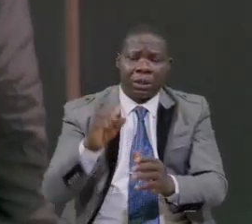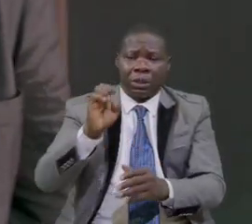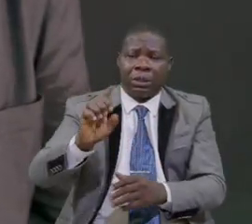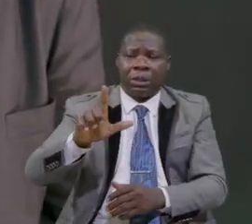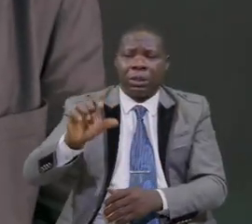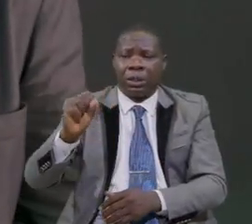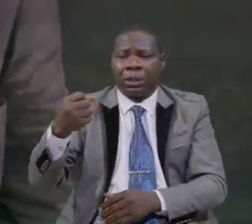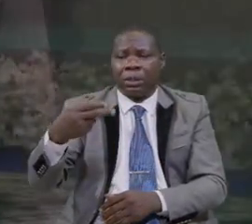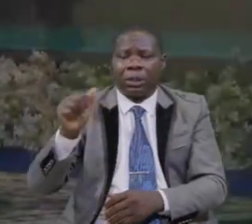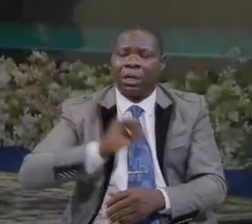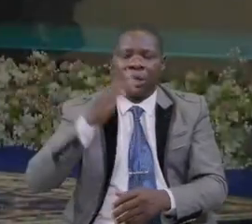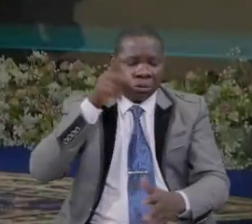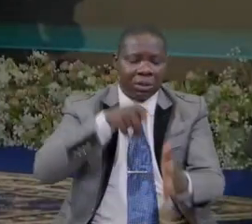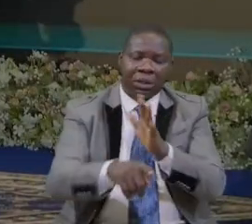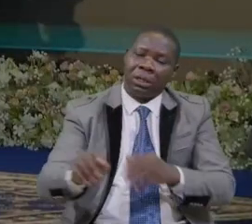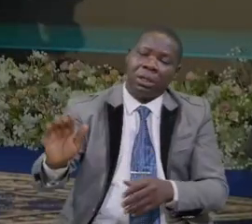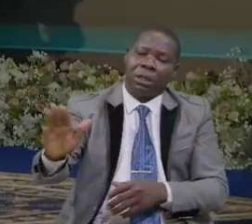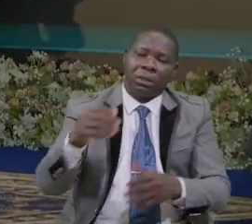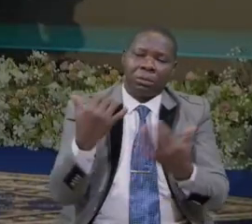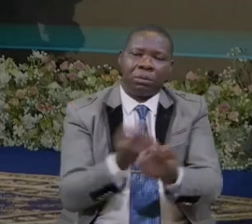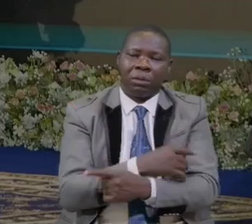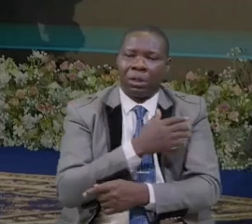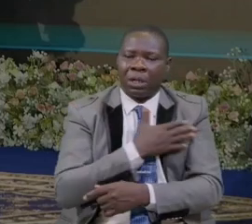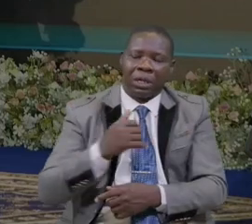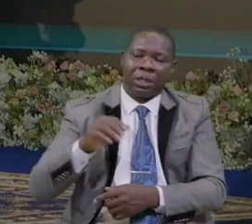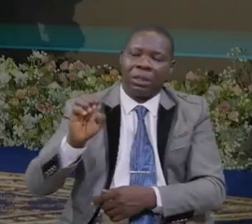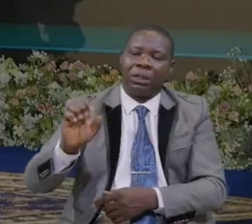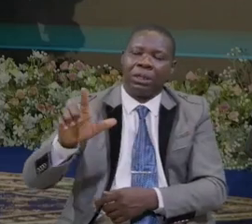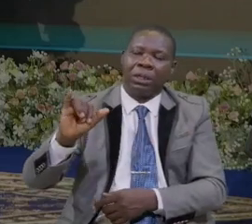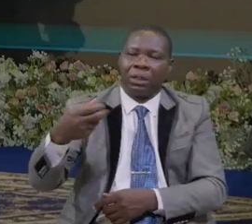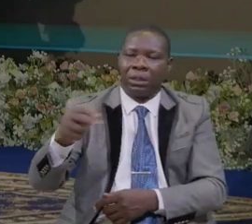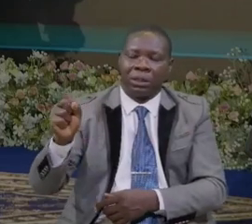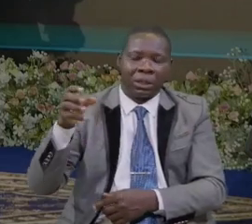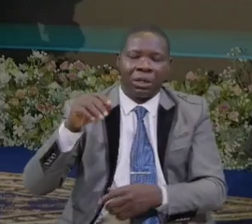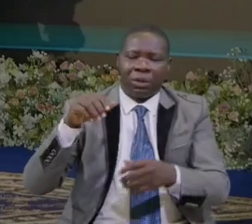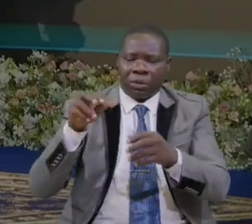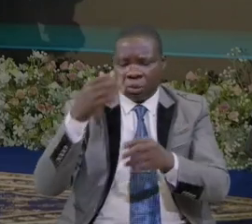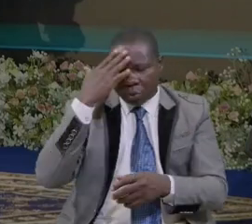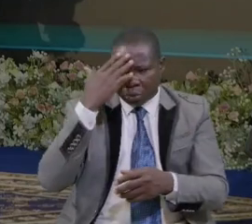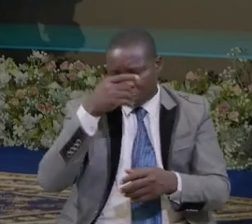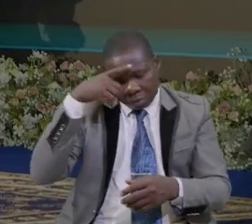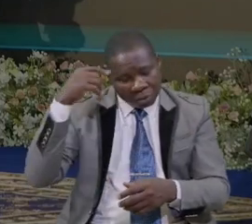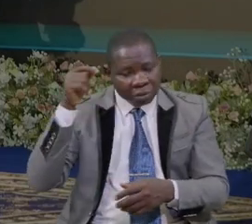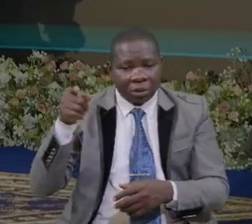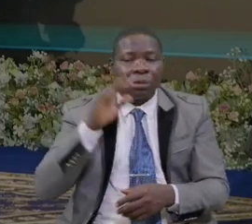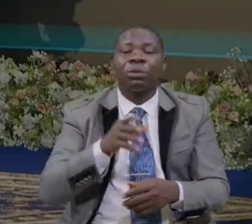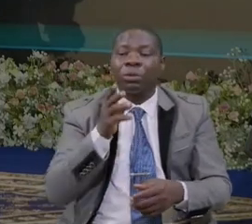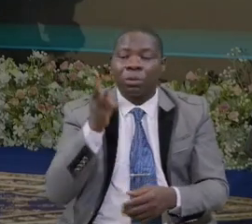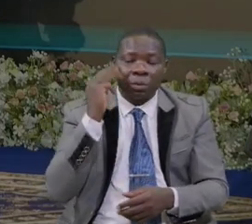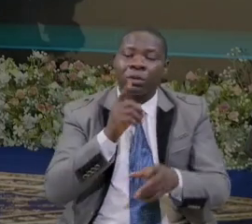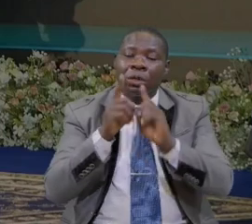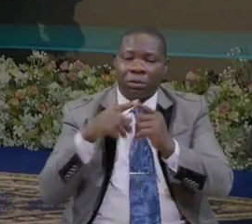tête. Élisée savait déjà, parce qu'il discutait avec les anciens du pays. Et il a dit à ses